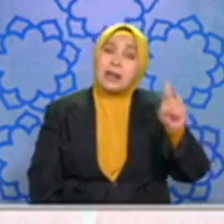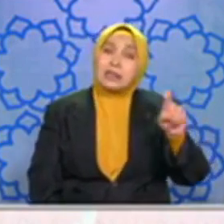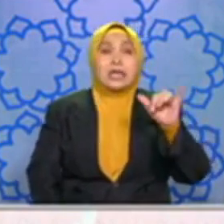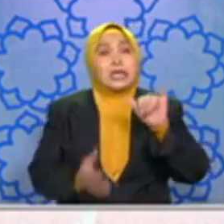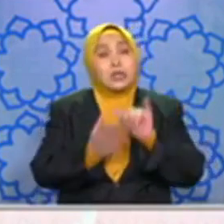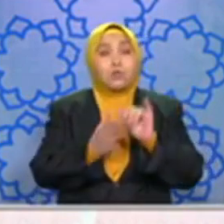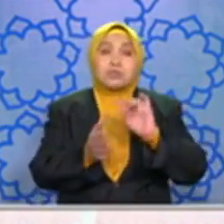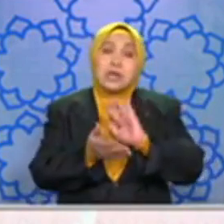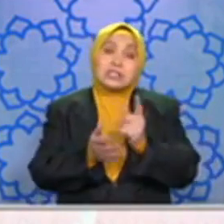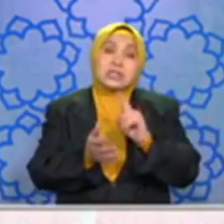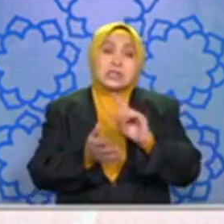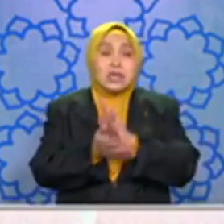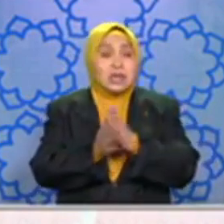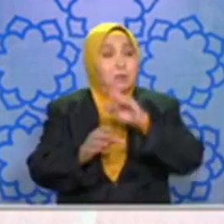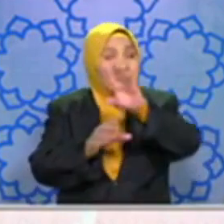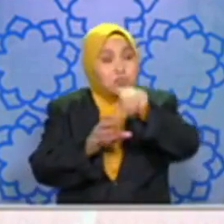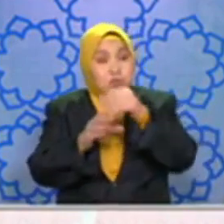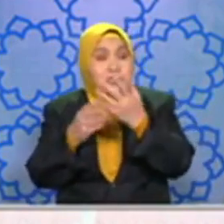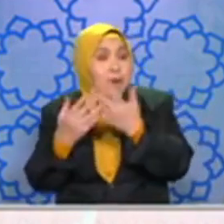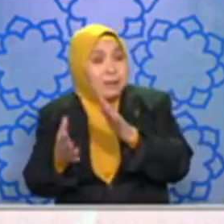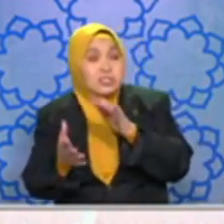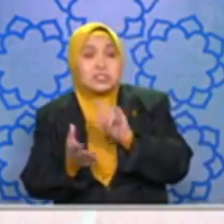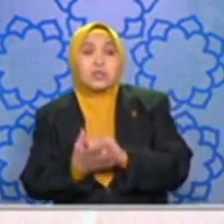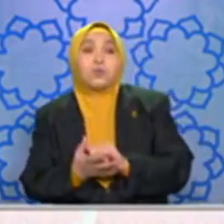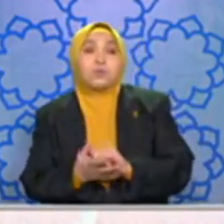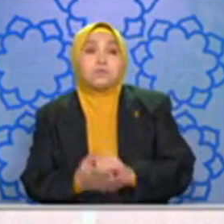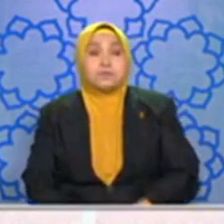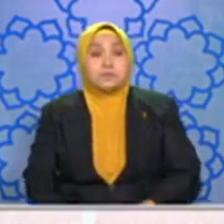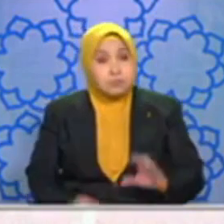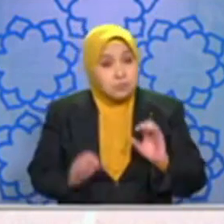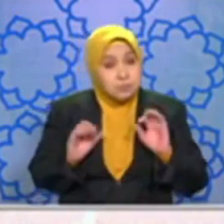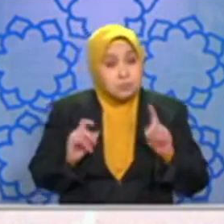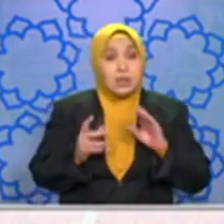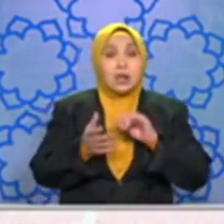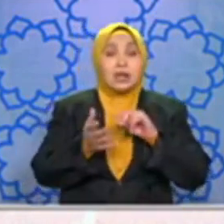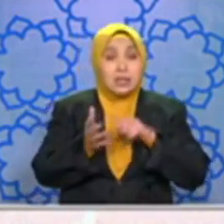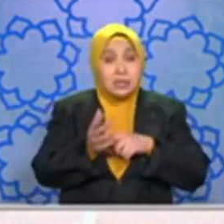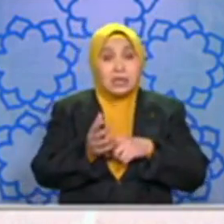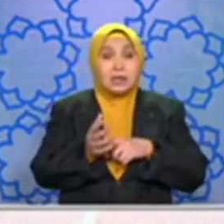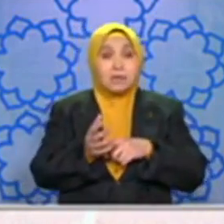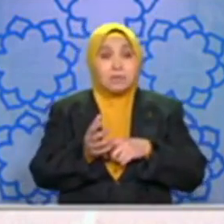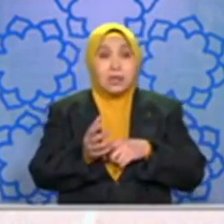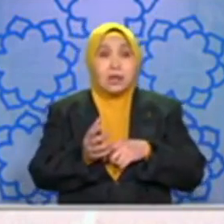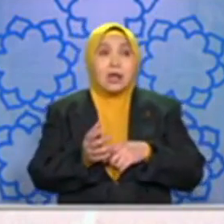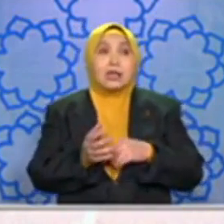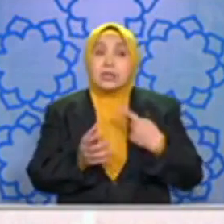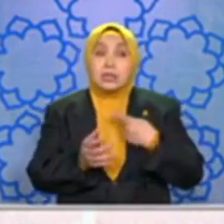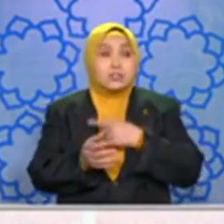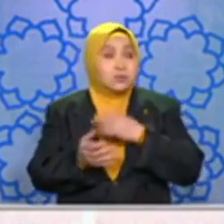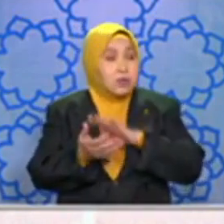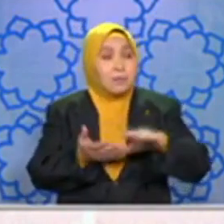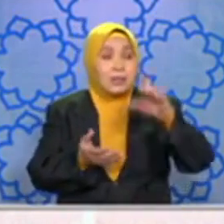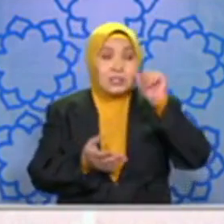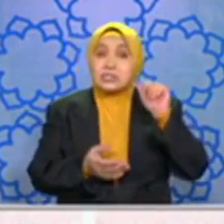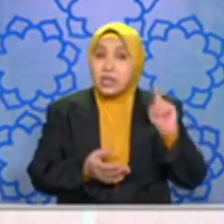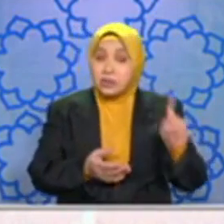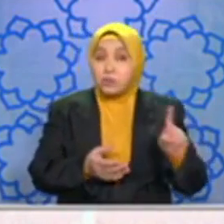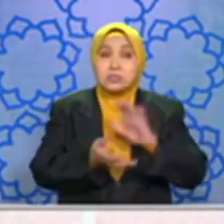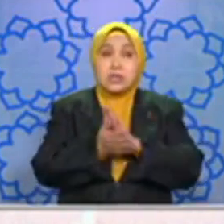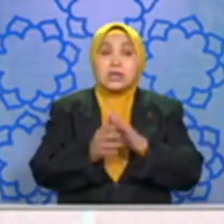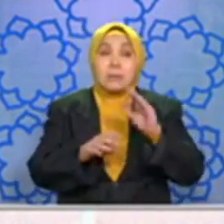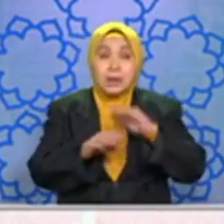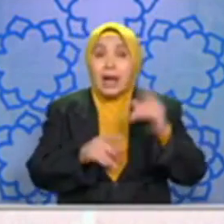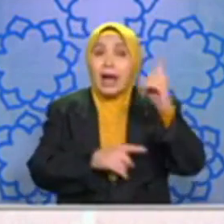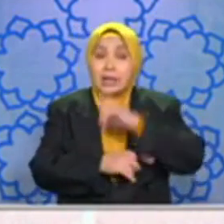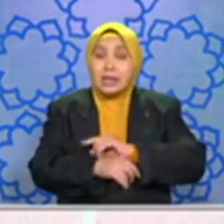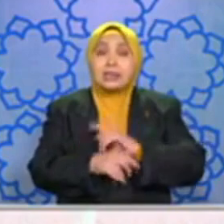tidak dimasukkan dalam huruf selepas itu. Okey, ini carta umumlah. Kita dah belajar satu-satu kini pada hari